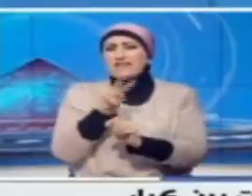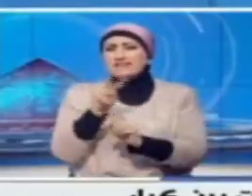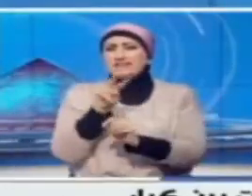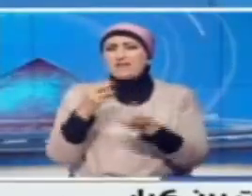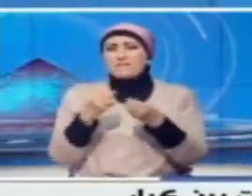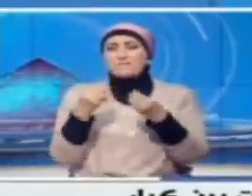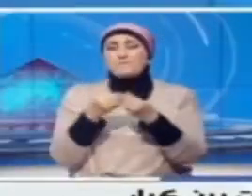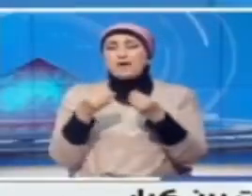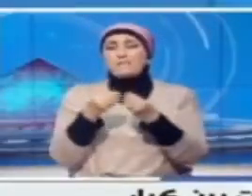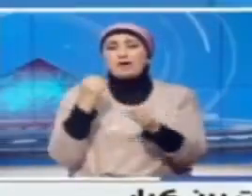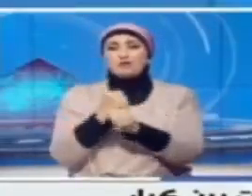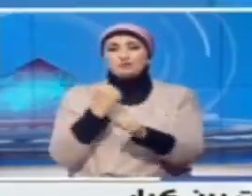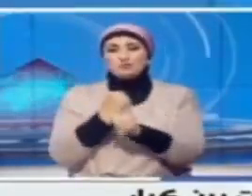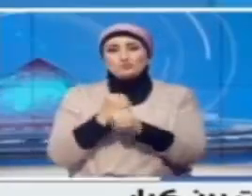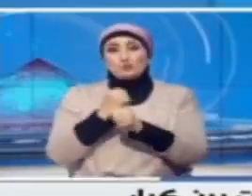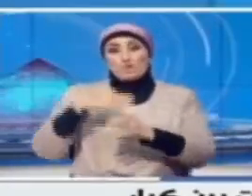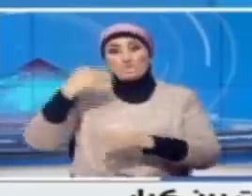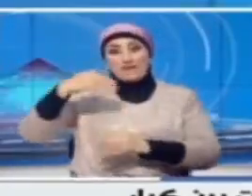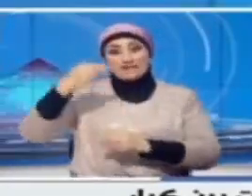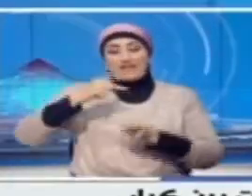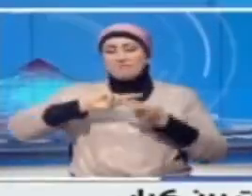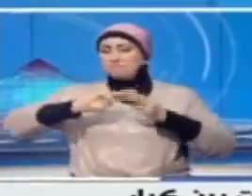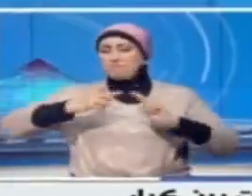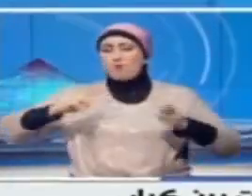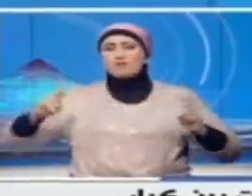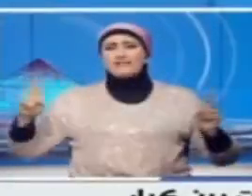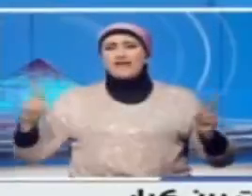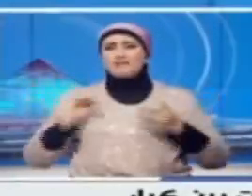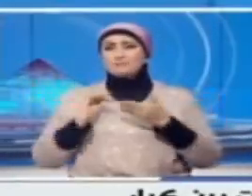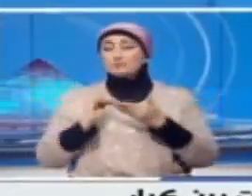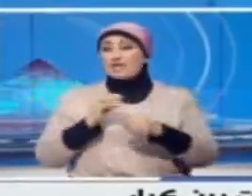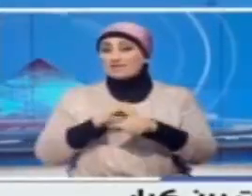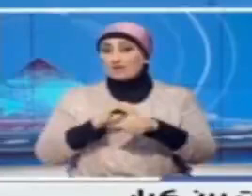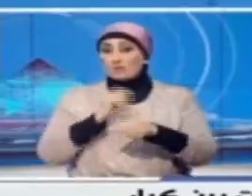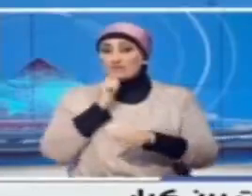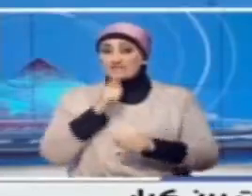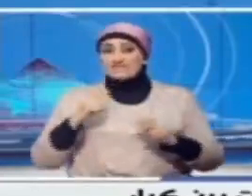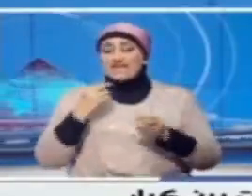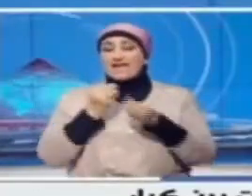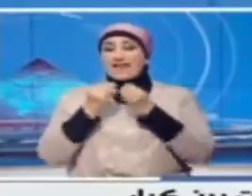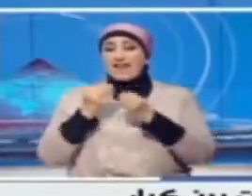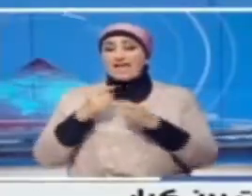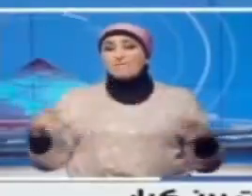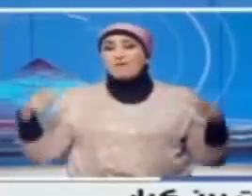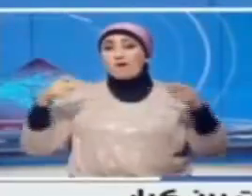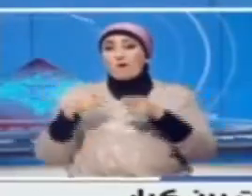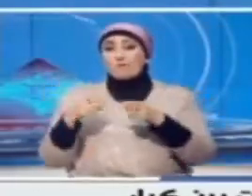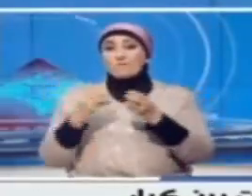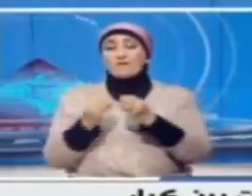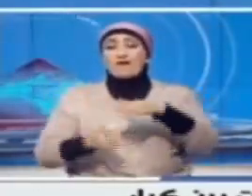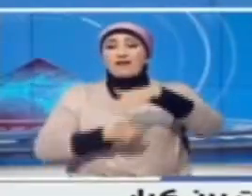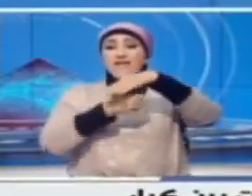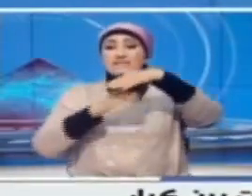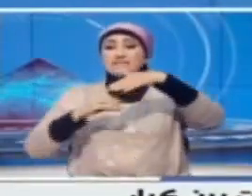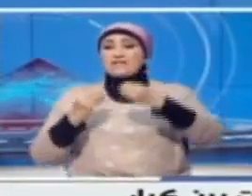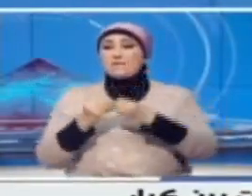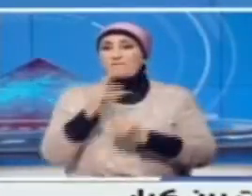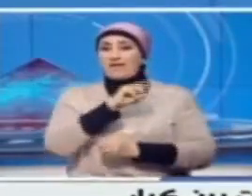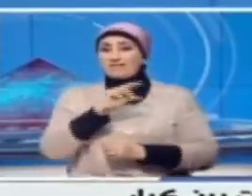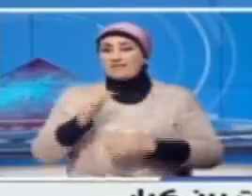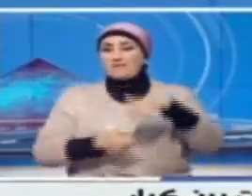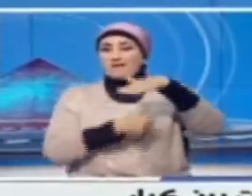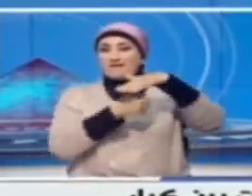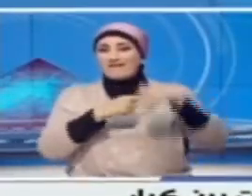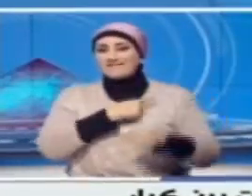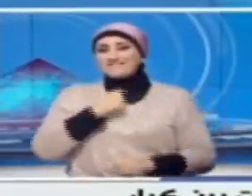الثنائي إلى آفاق أرحب في العديد من المجالات. جاء ذلك خلال مباحثات القمة التي عقدها الرئيس مع نظيره الصيني